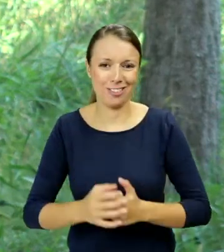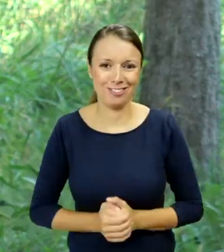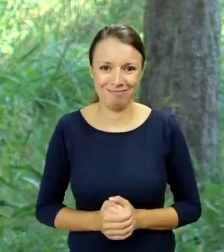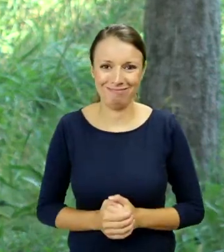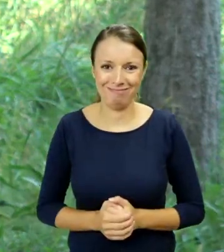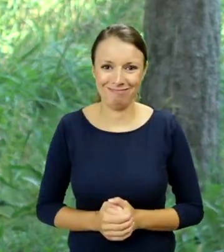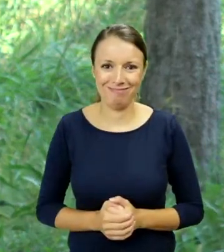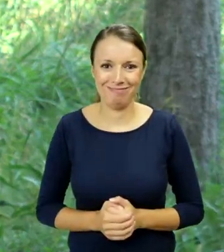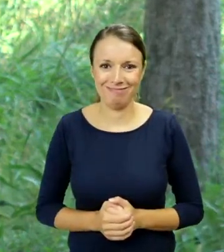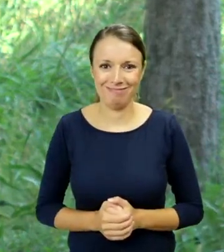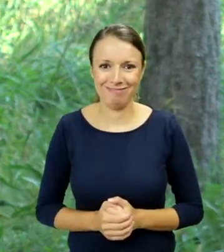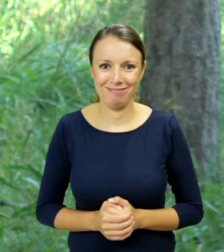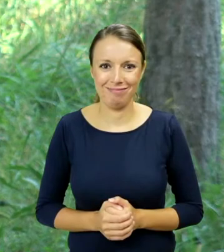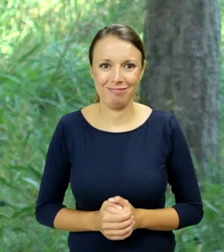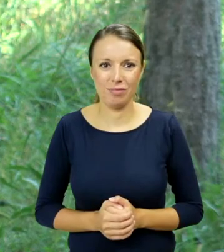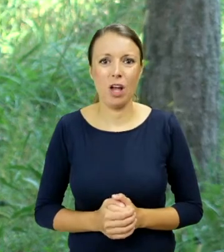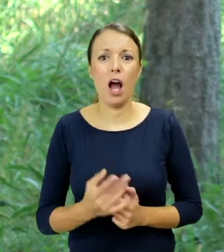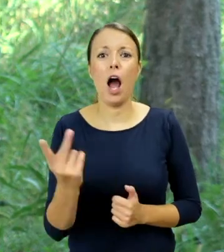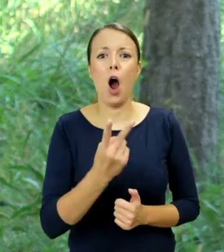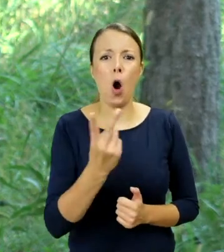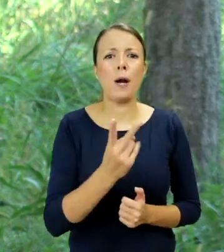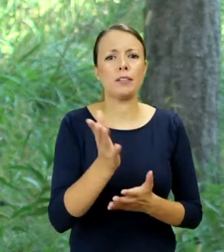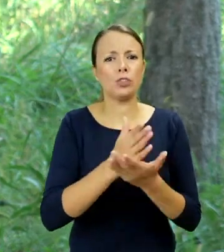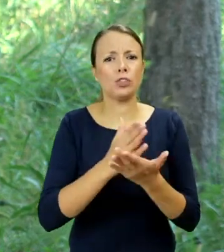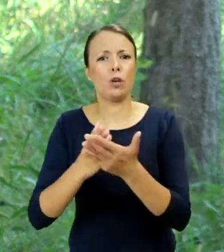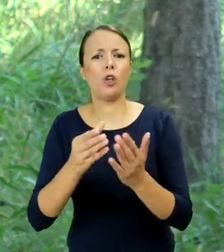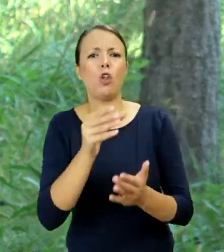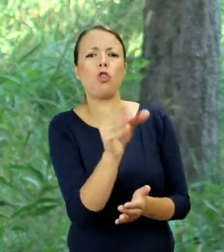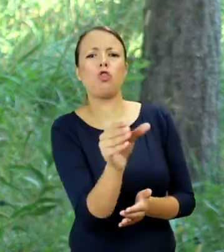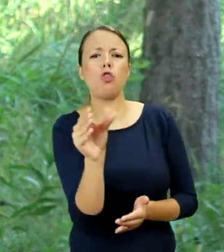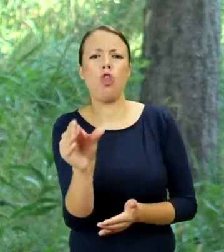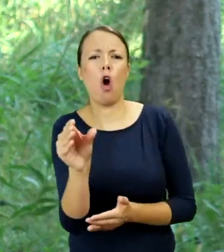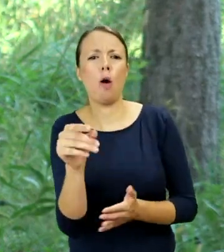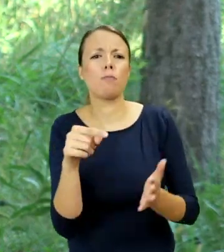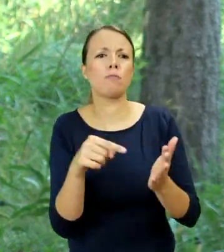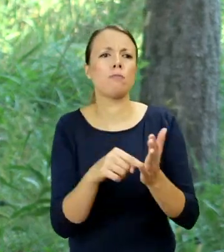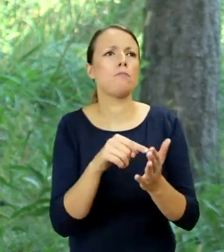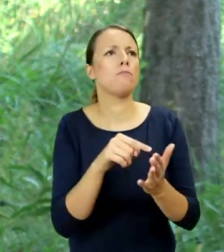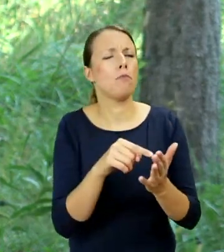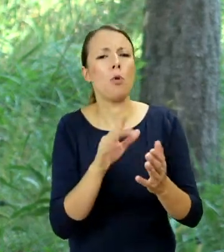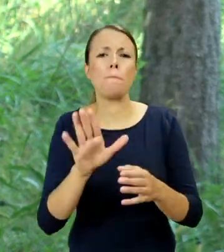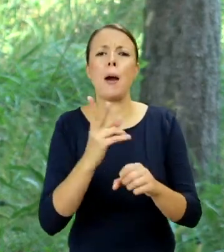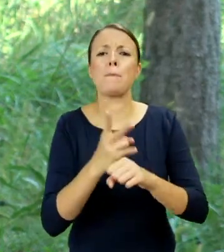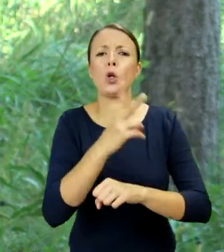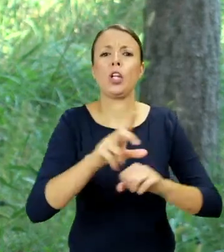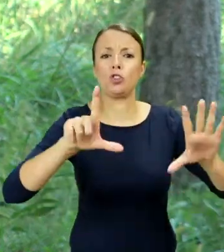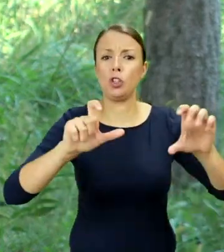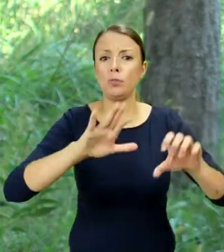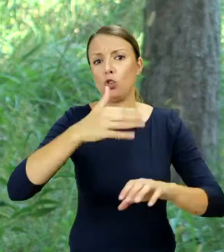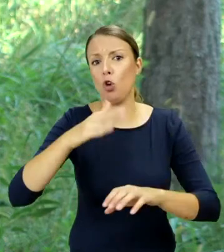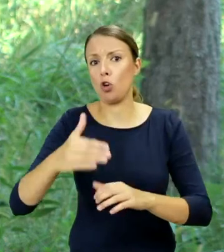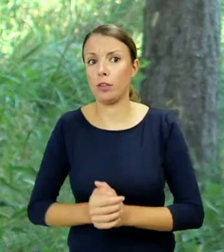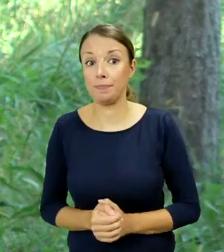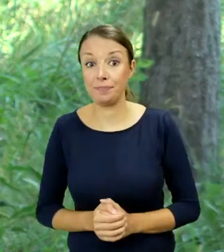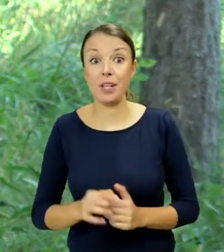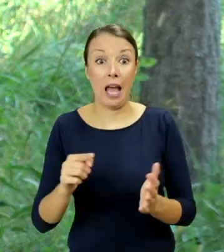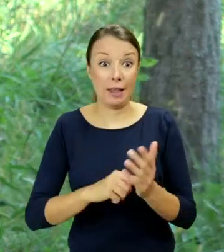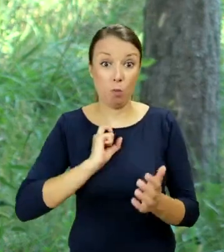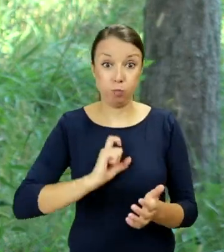1929 roku. W sumie obydwa tomy liczą chyba bodajże ponad 700 stron. I to biuro